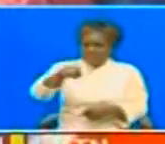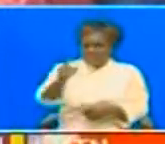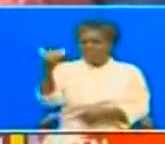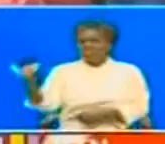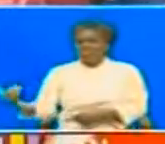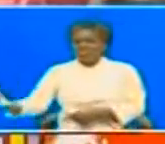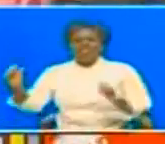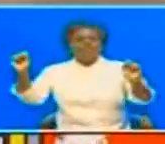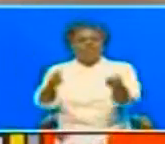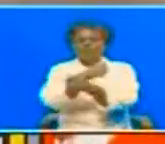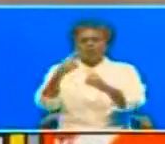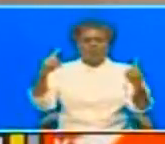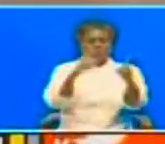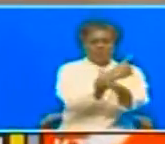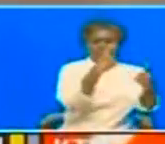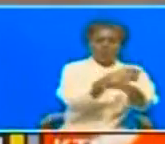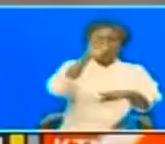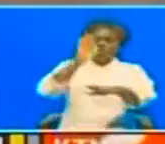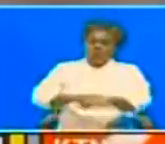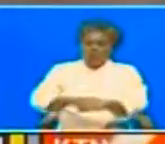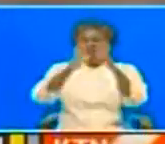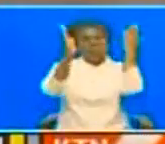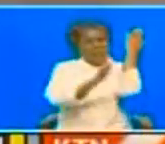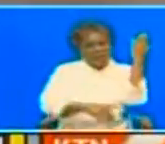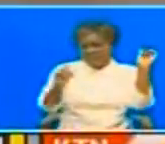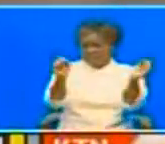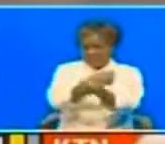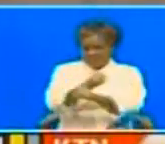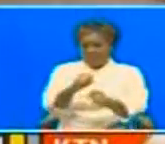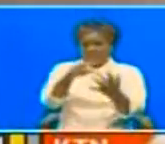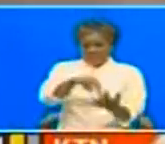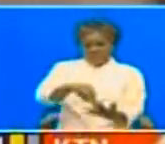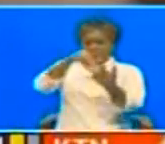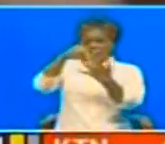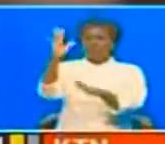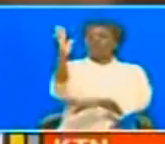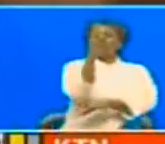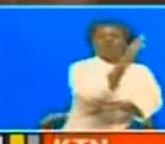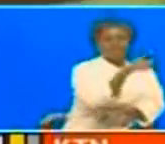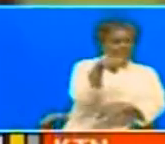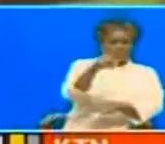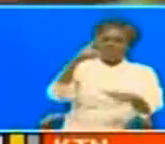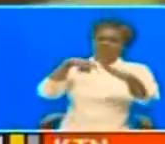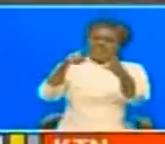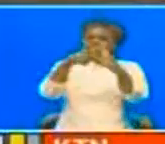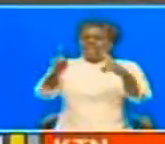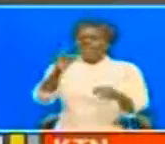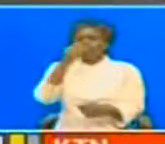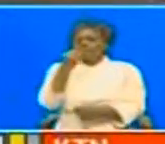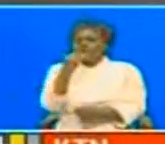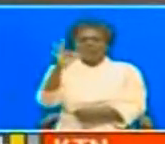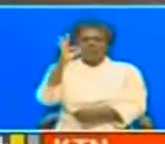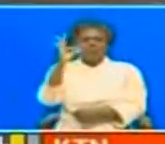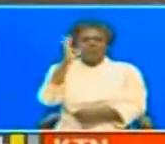watoto wasioweza kutofautisha kinachofaa kuliwa na kisichofaa, hasa cha mwituni, waliyavamia matunda haya.